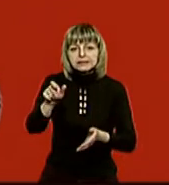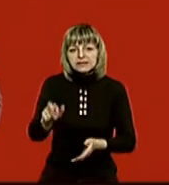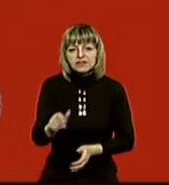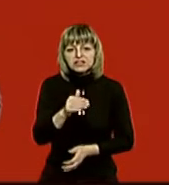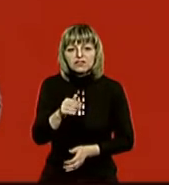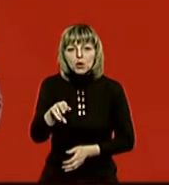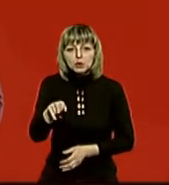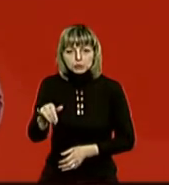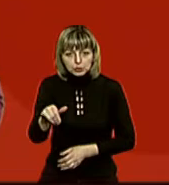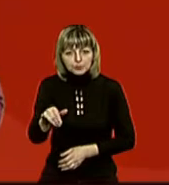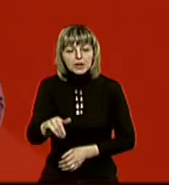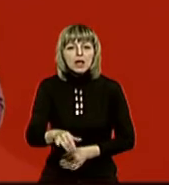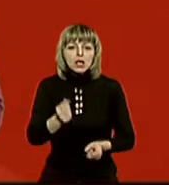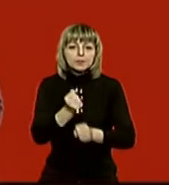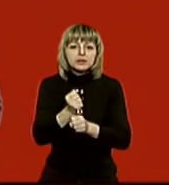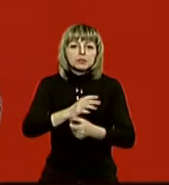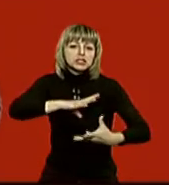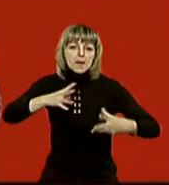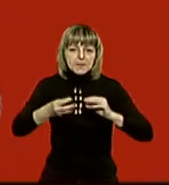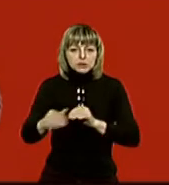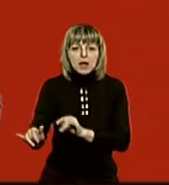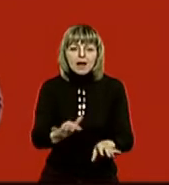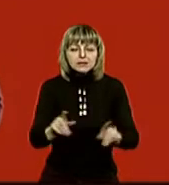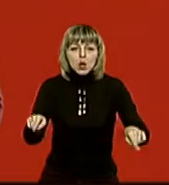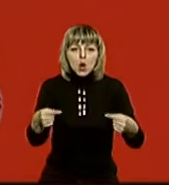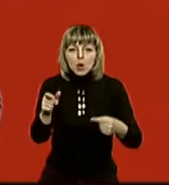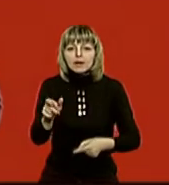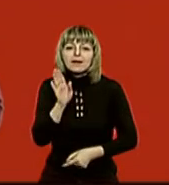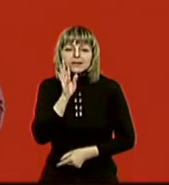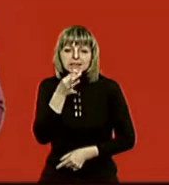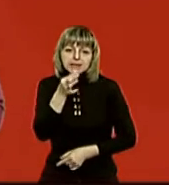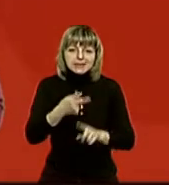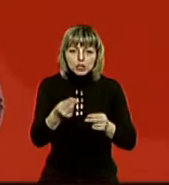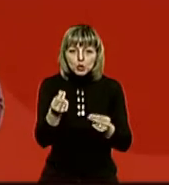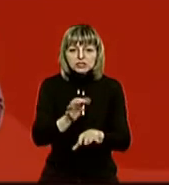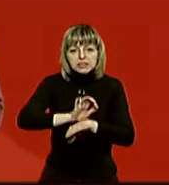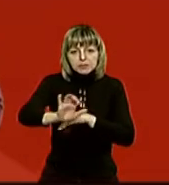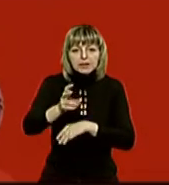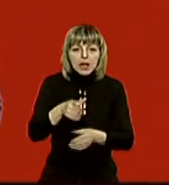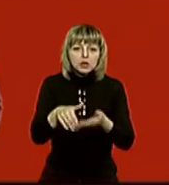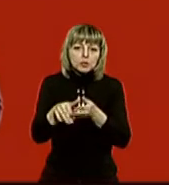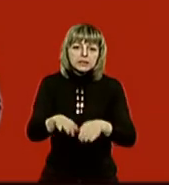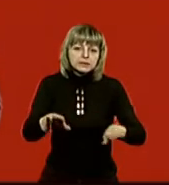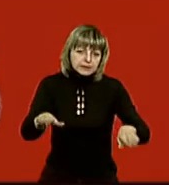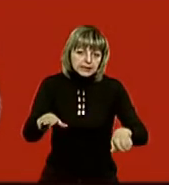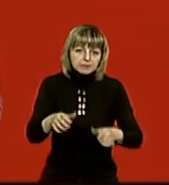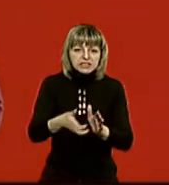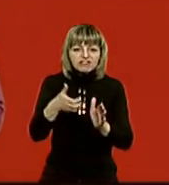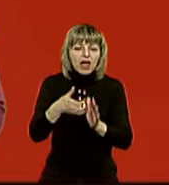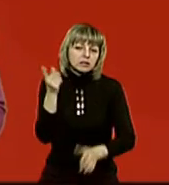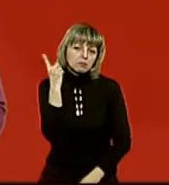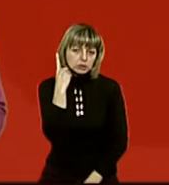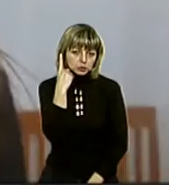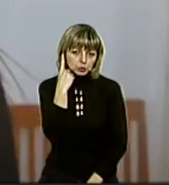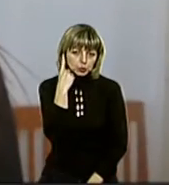фонду Ангеліна Дацюк. Підбиваючи підсумки акції, організаторка сказала, що ці кошти спрямували на допомогу дітям із вадами